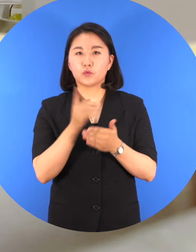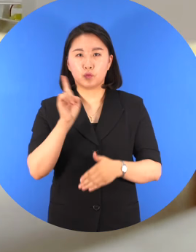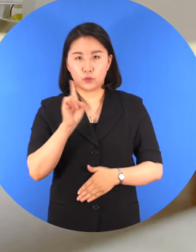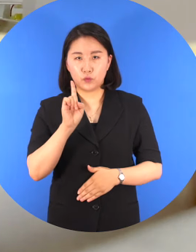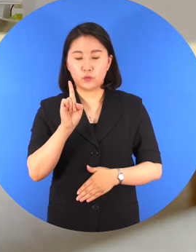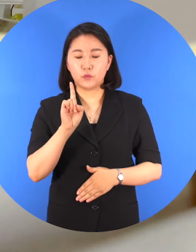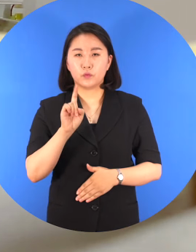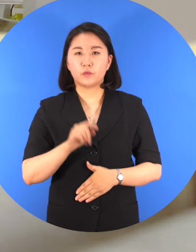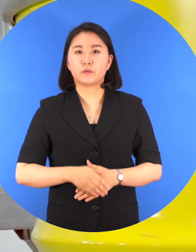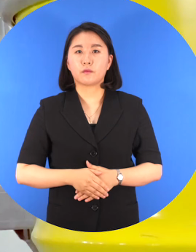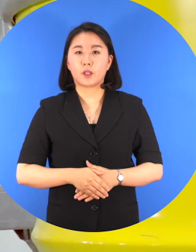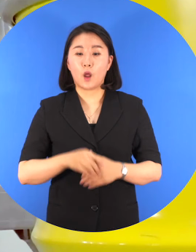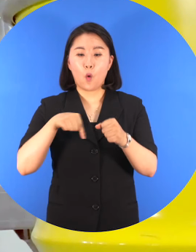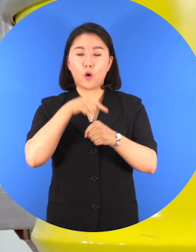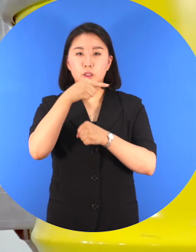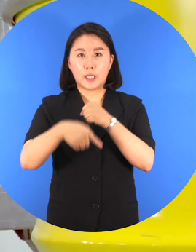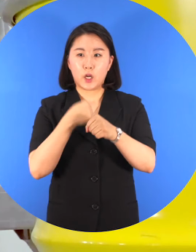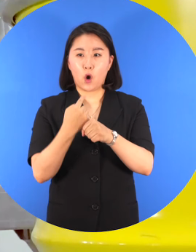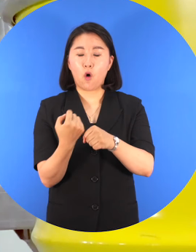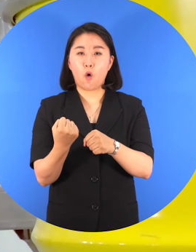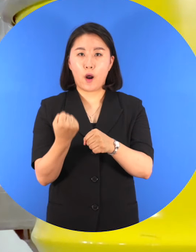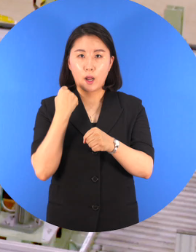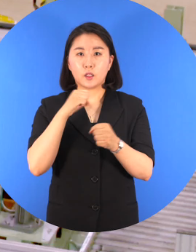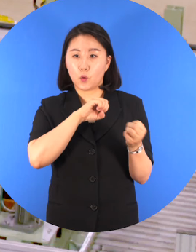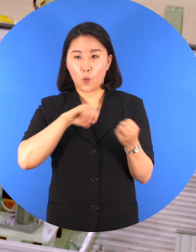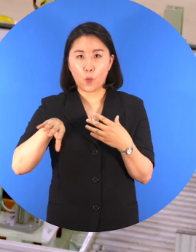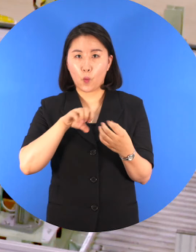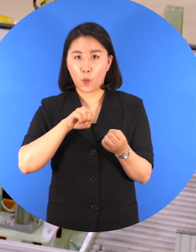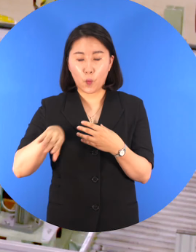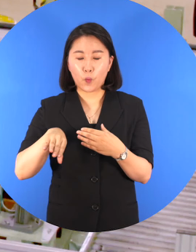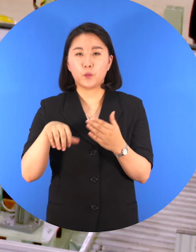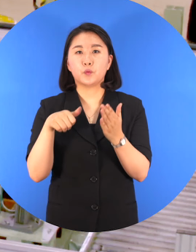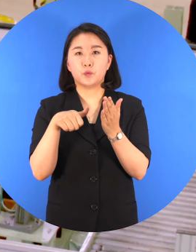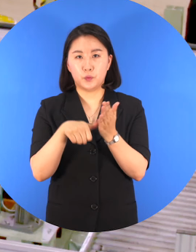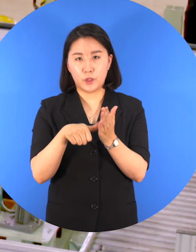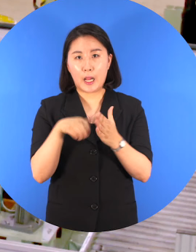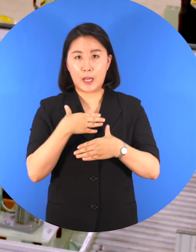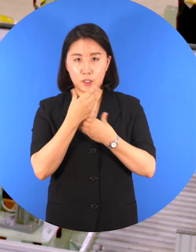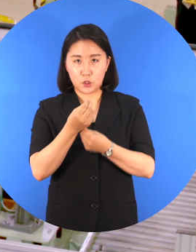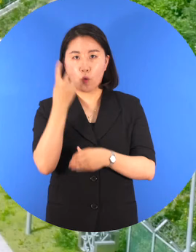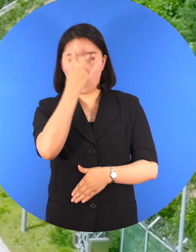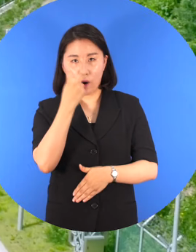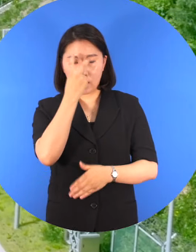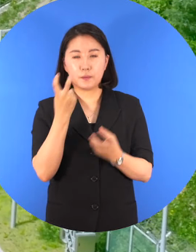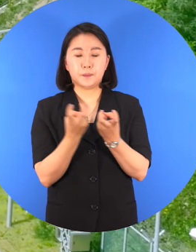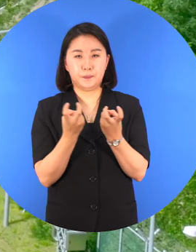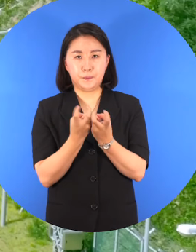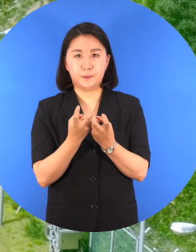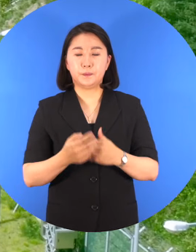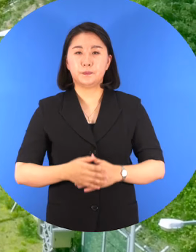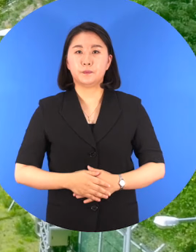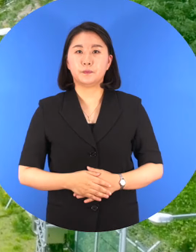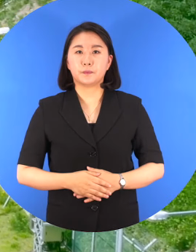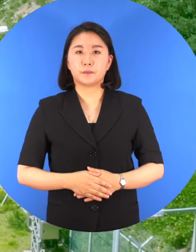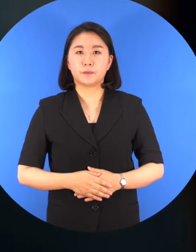생각해야 할 과제는 원자력 에너지 이용 과정에서 발생한 방사성 폐기물을 안전하게 관리하는 것입니다.